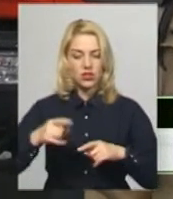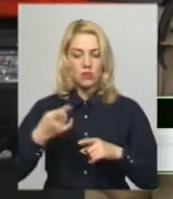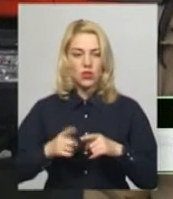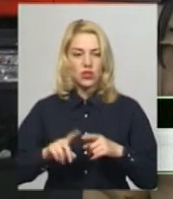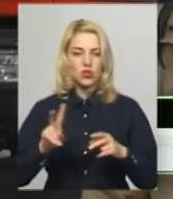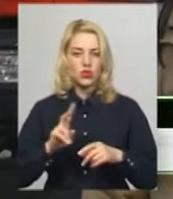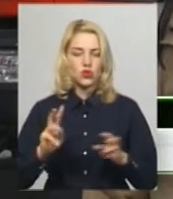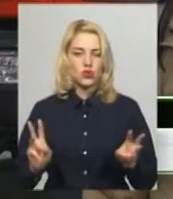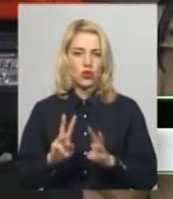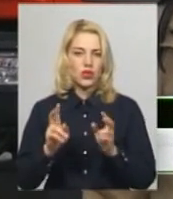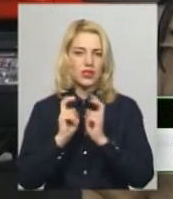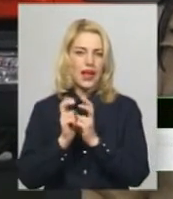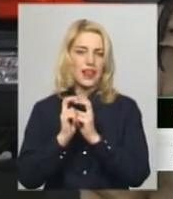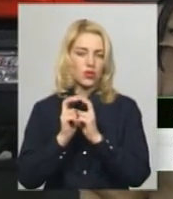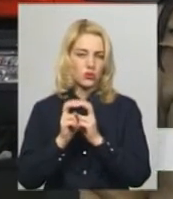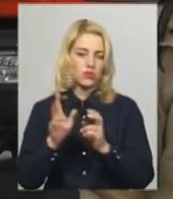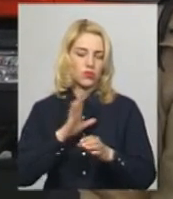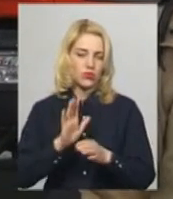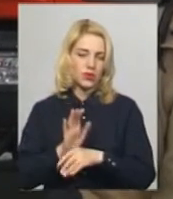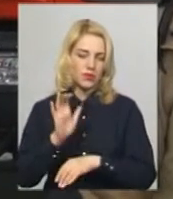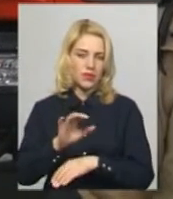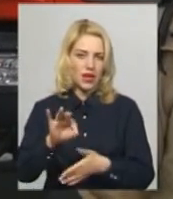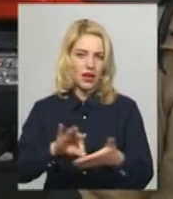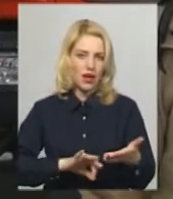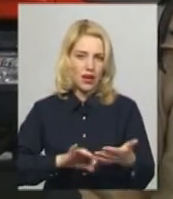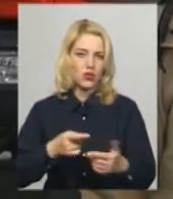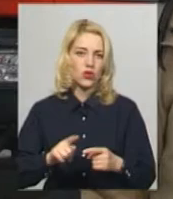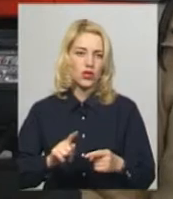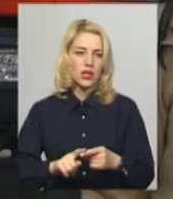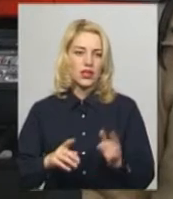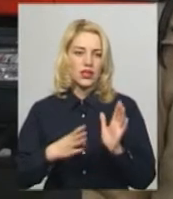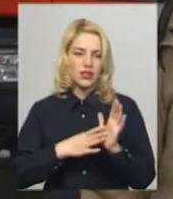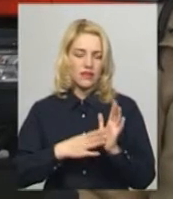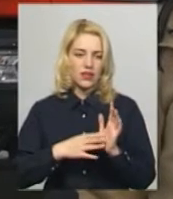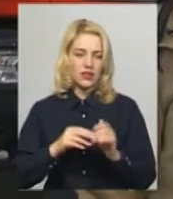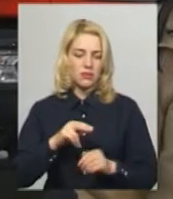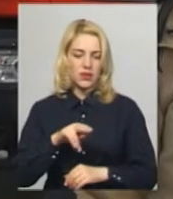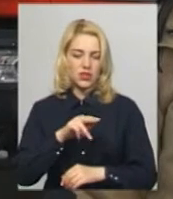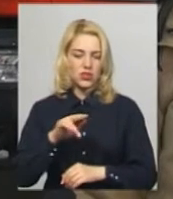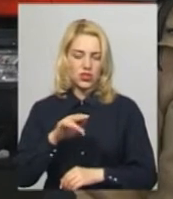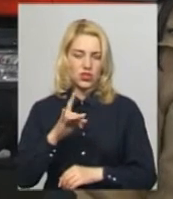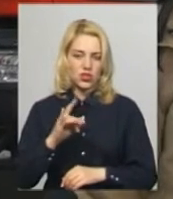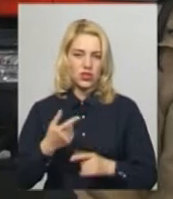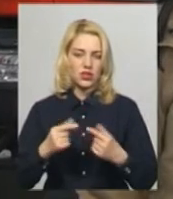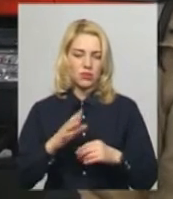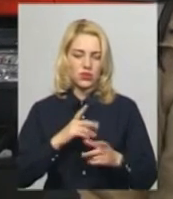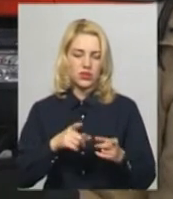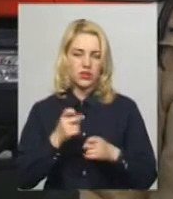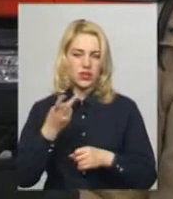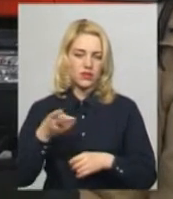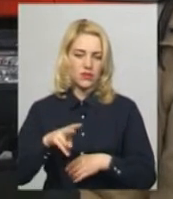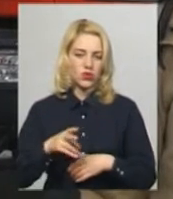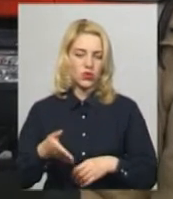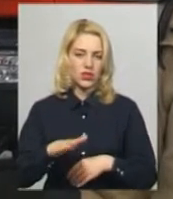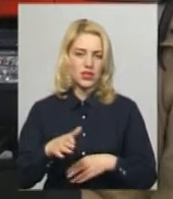горить електропотяг. Негайно було направлено 2 відділення 9-ї ДПРЧ, де було задіяно 2 одиниці техніки